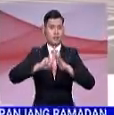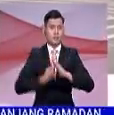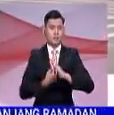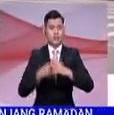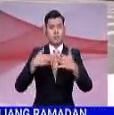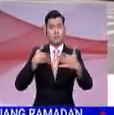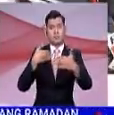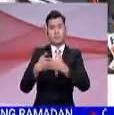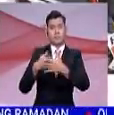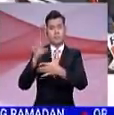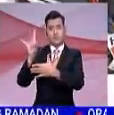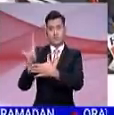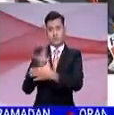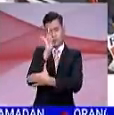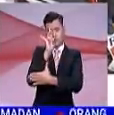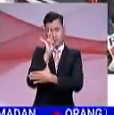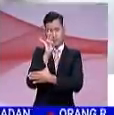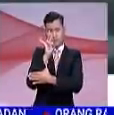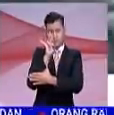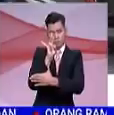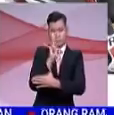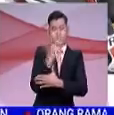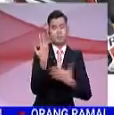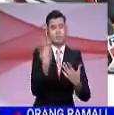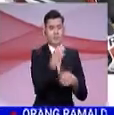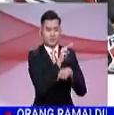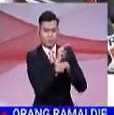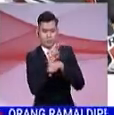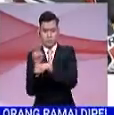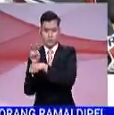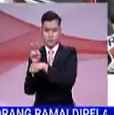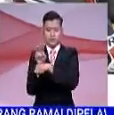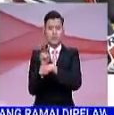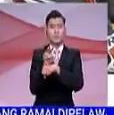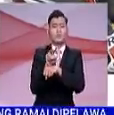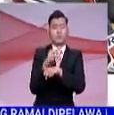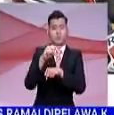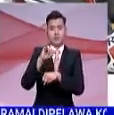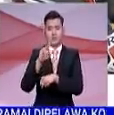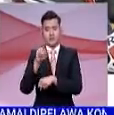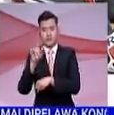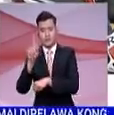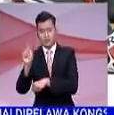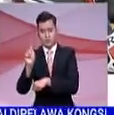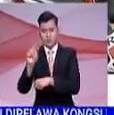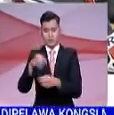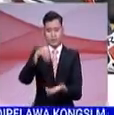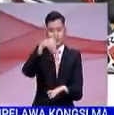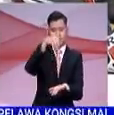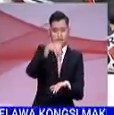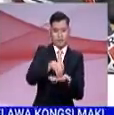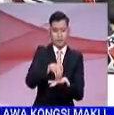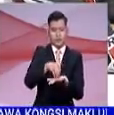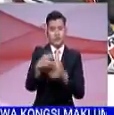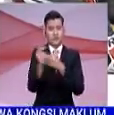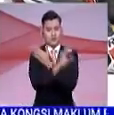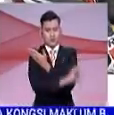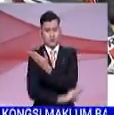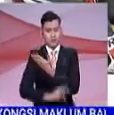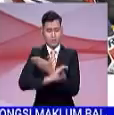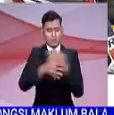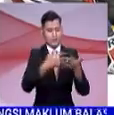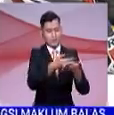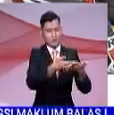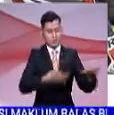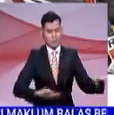turut membuat tinjauan ke Giant Superstore Nilai, iaitu satu-satunya lokasi di Negeri Sembilan yang disenarai sebagai